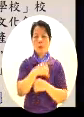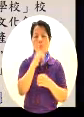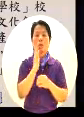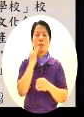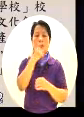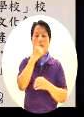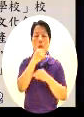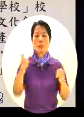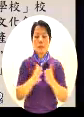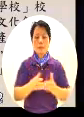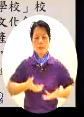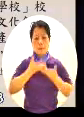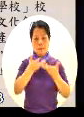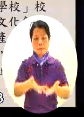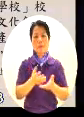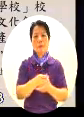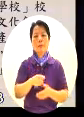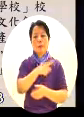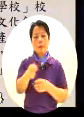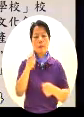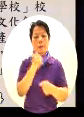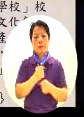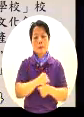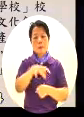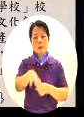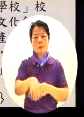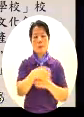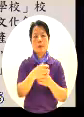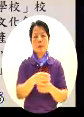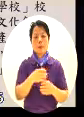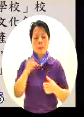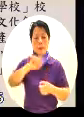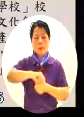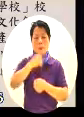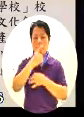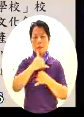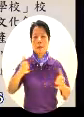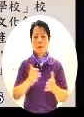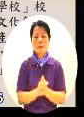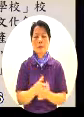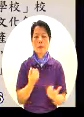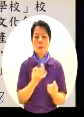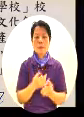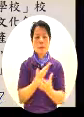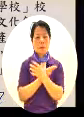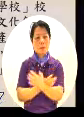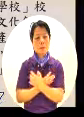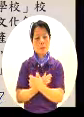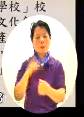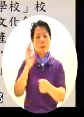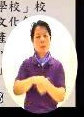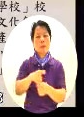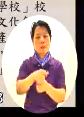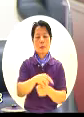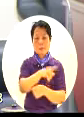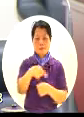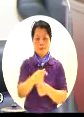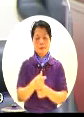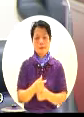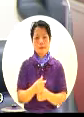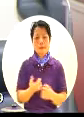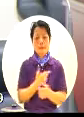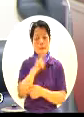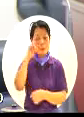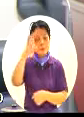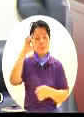们提供给他一些办公场所，加上我们一些奖励的措施哈，我相信可以创